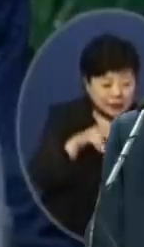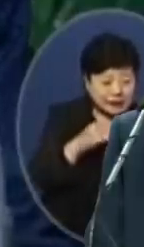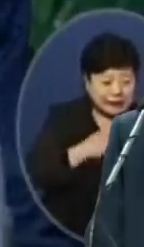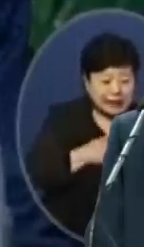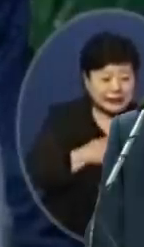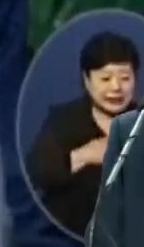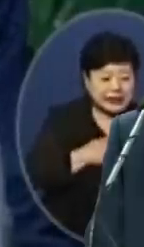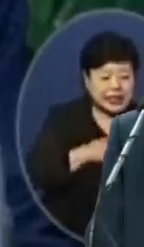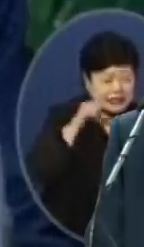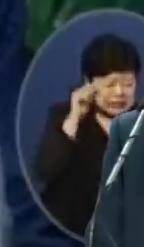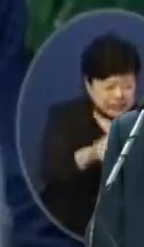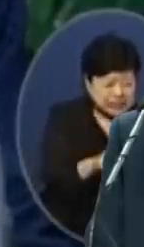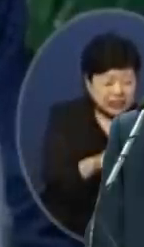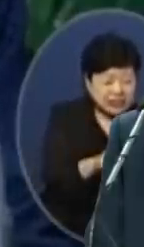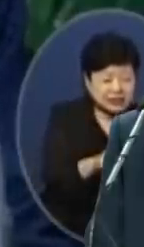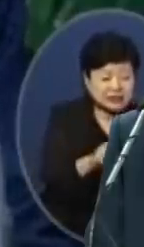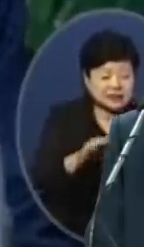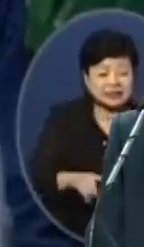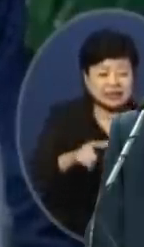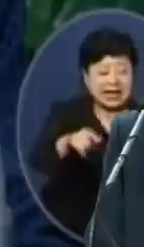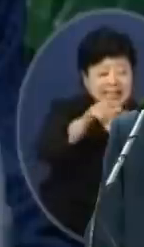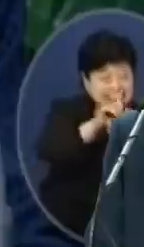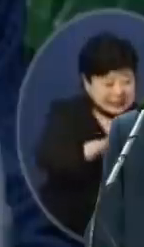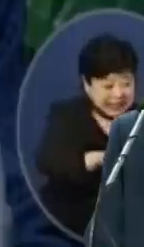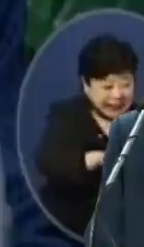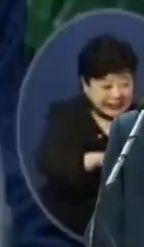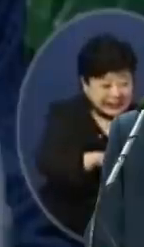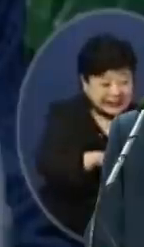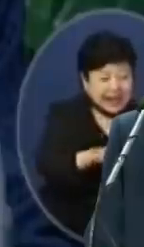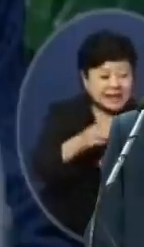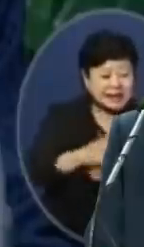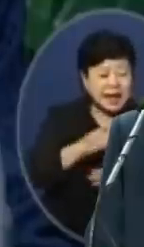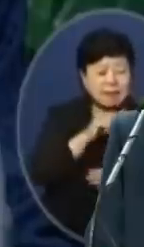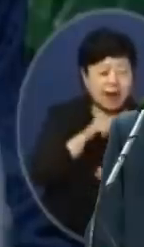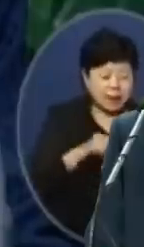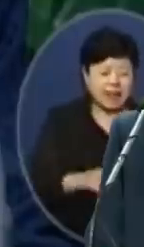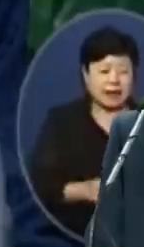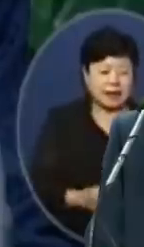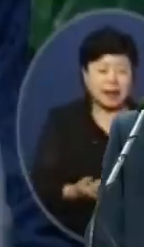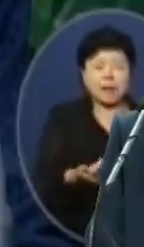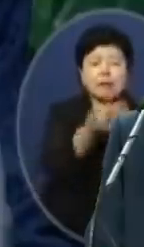나에게 지적해서 그날 그 시간은 내 마음속에